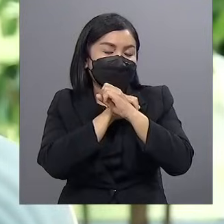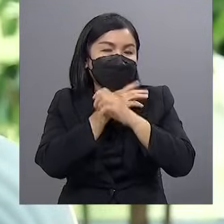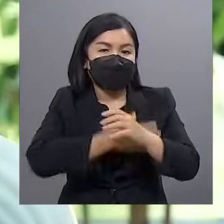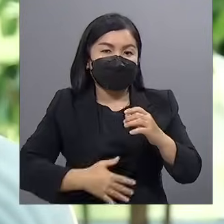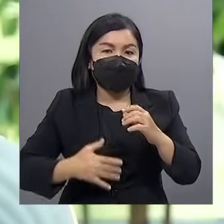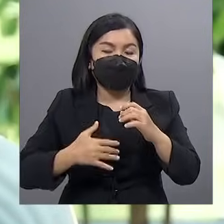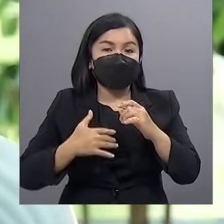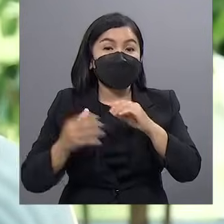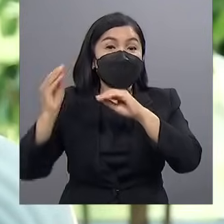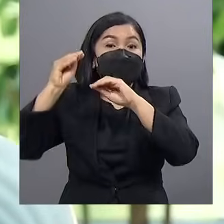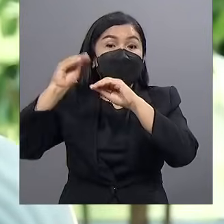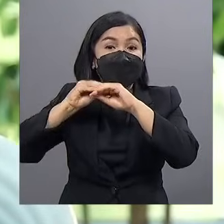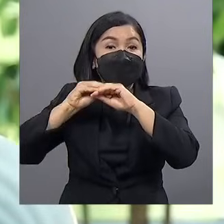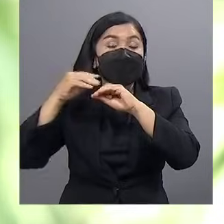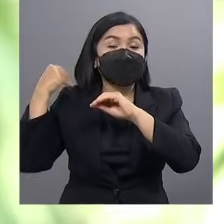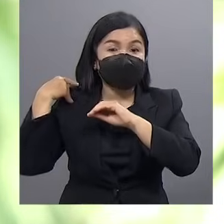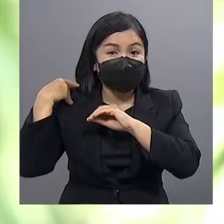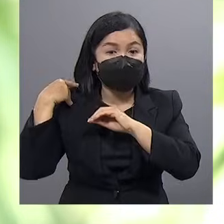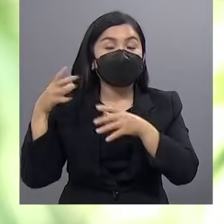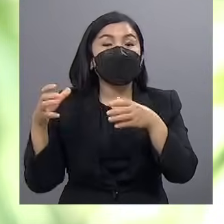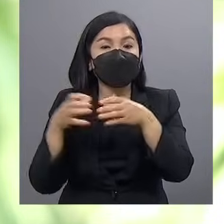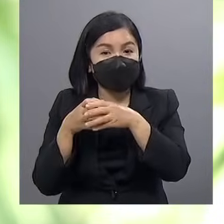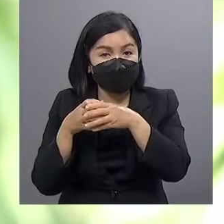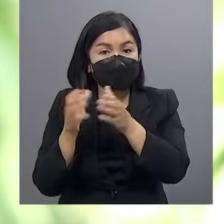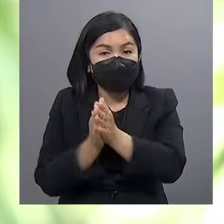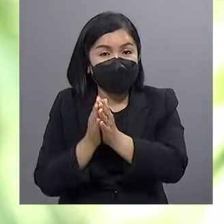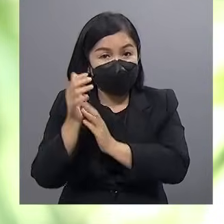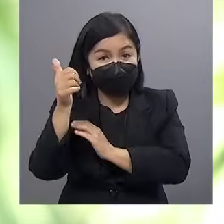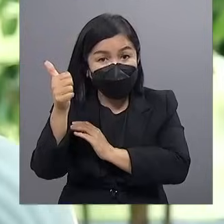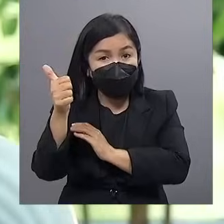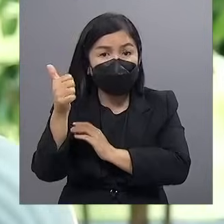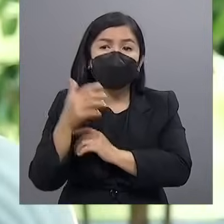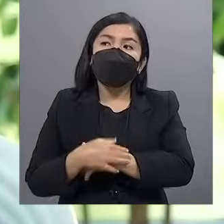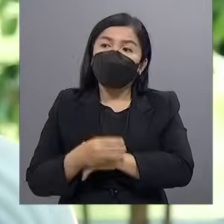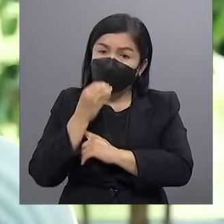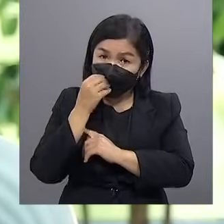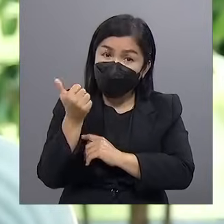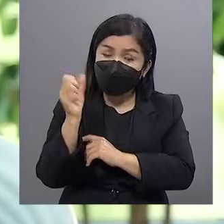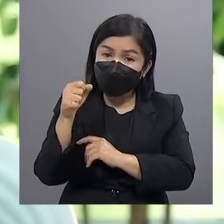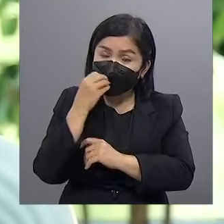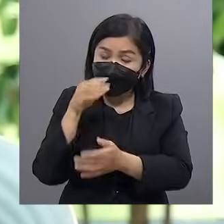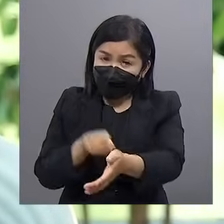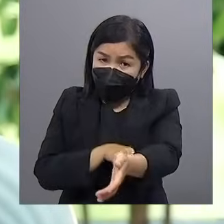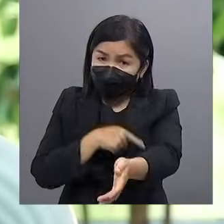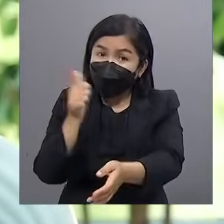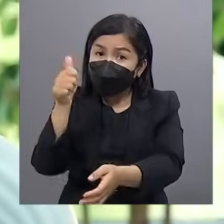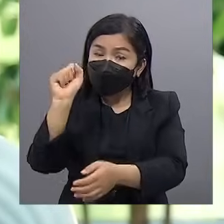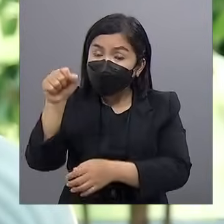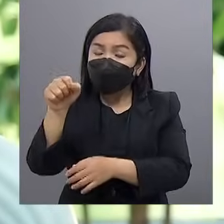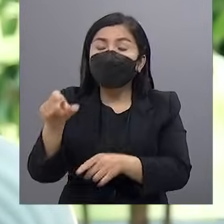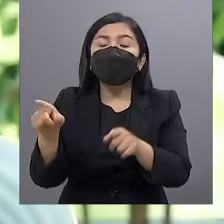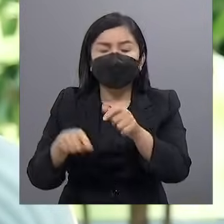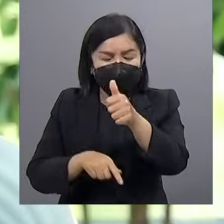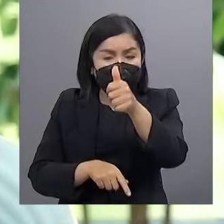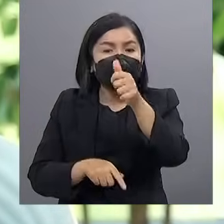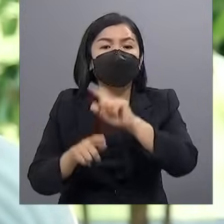นะครับแล้วก็เป็นทีมเดียวกันได้ดีครับจะกินนานๆได้ใช่ไหมคะกินเดินๆได้แต่ว่ายึดหลักให้เหมือนเดิมก็คือว่ายิ้มแล้ว